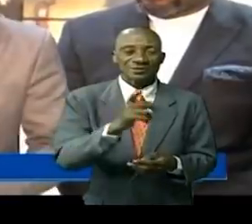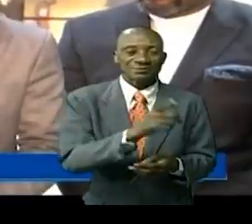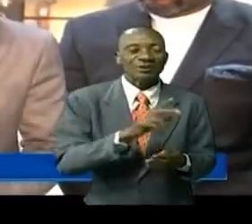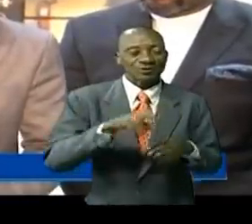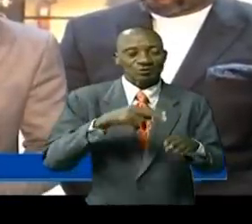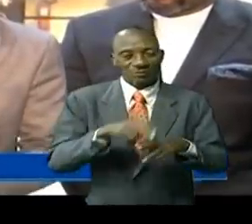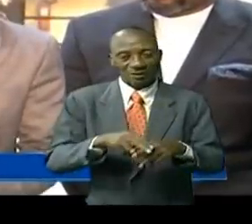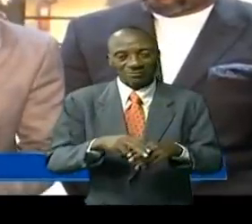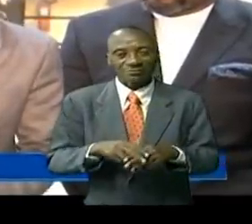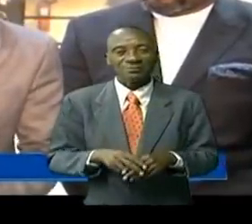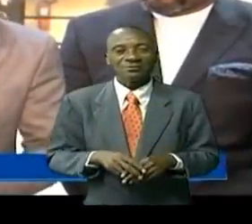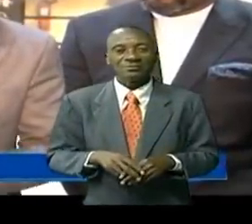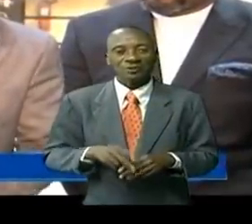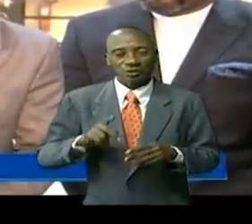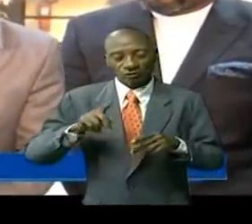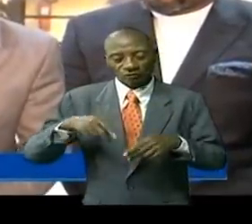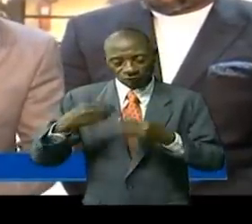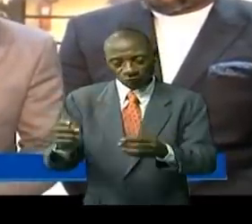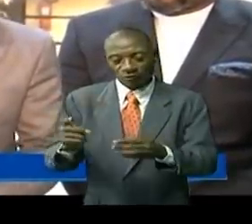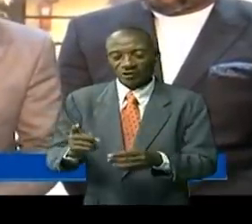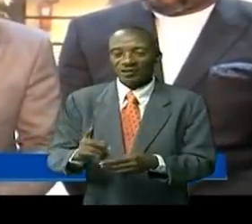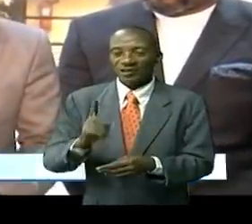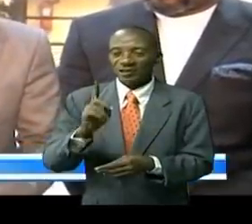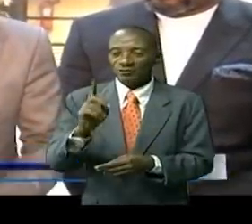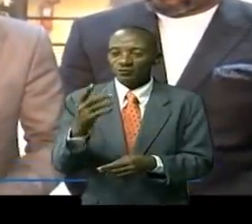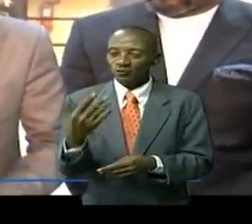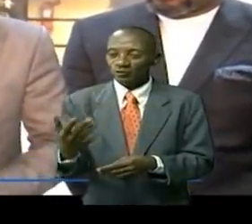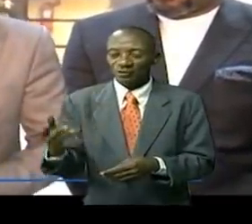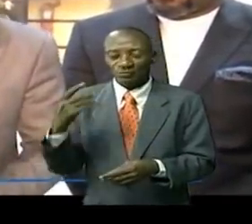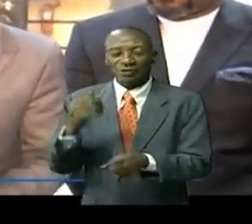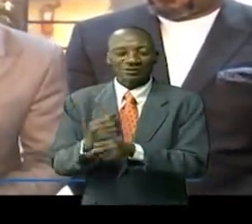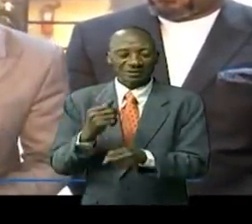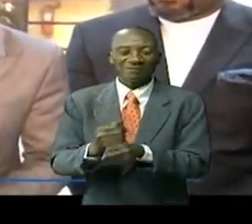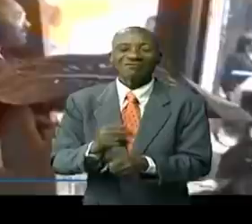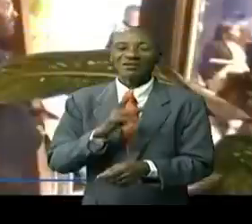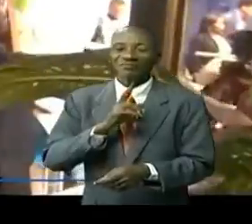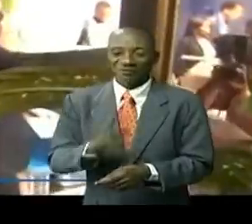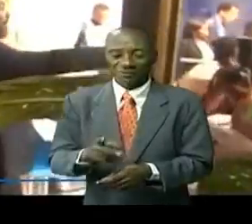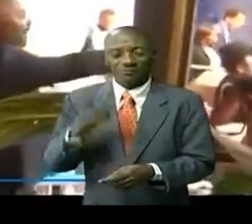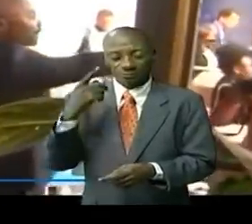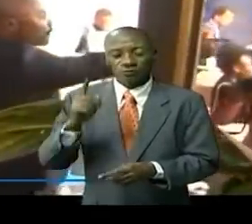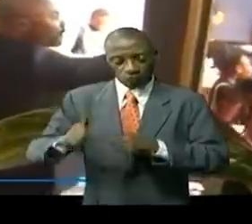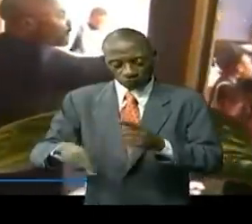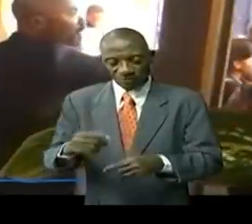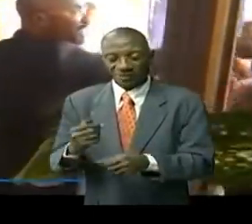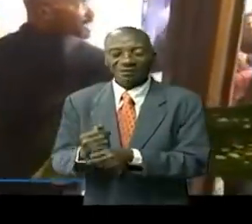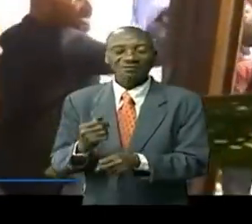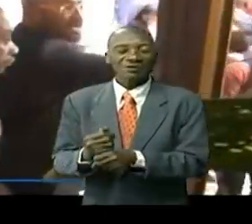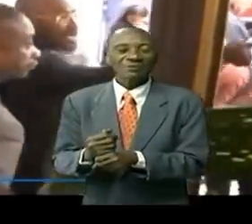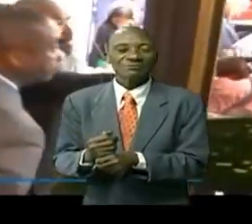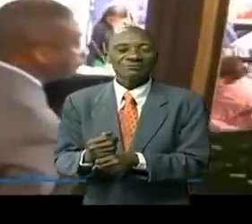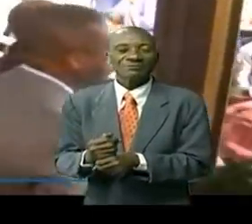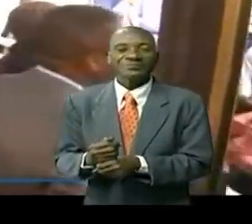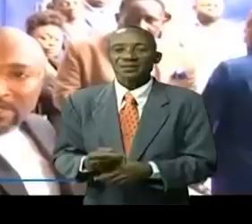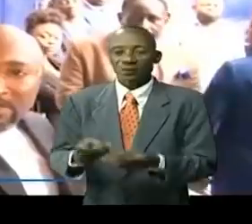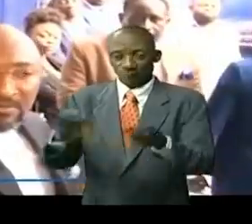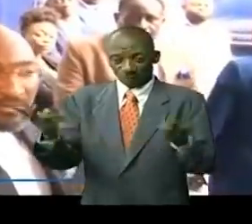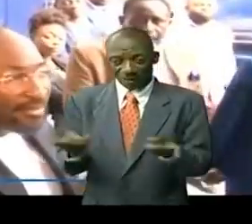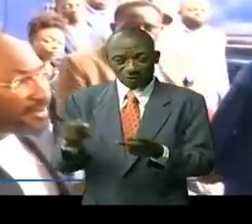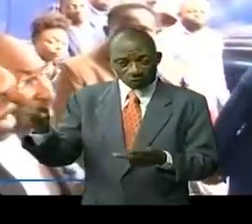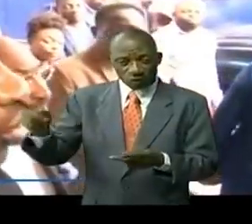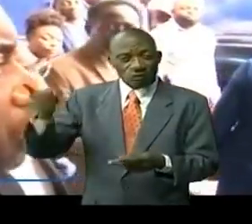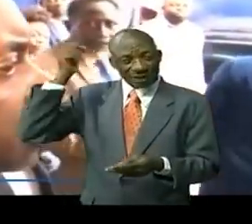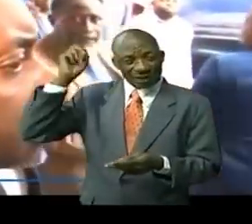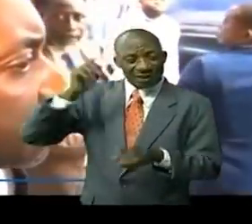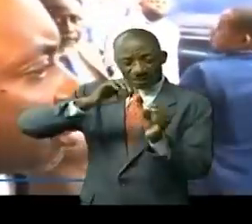par donner un outil de travail digne, car le tourisme, c'est l'image du pays. Les travaux de rénovation du nouveau siège du site touristique